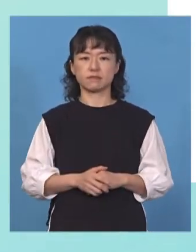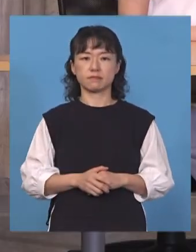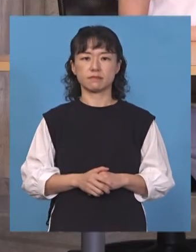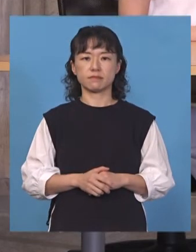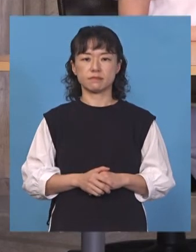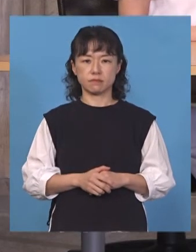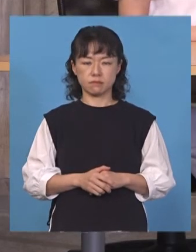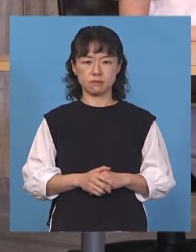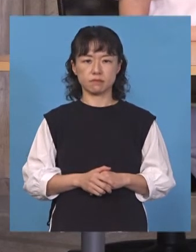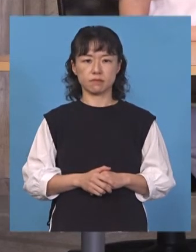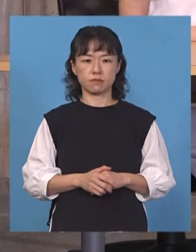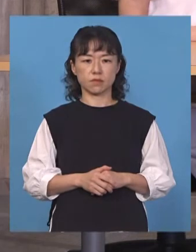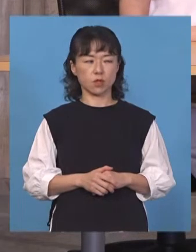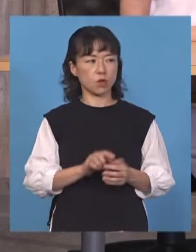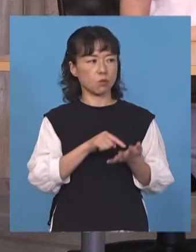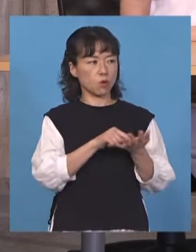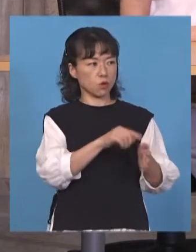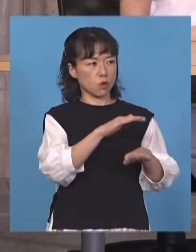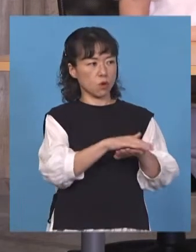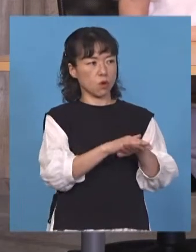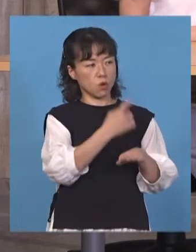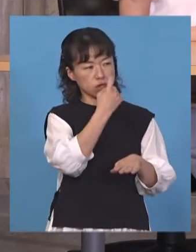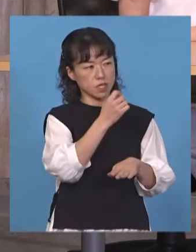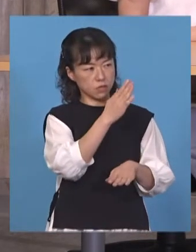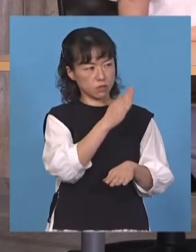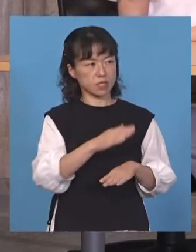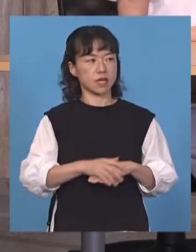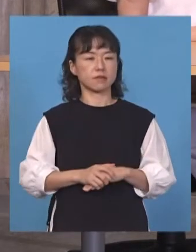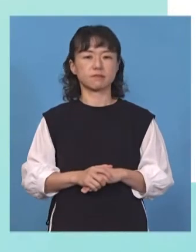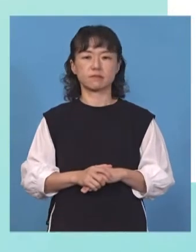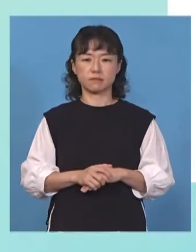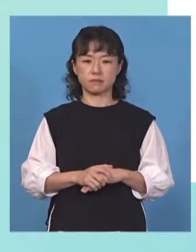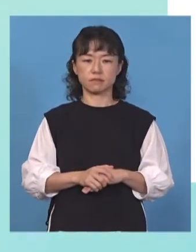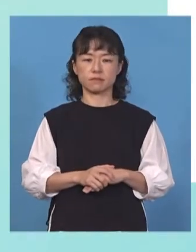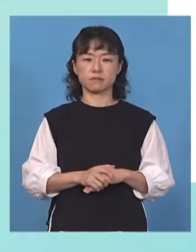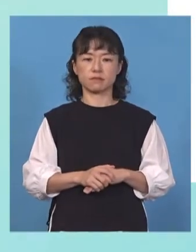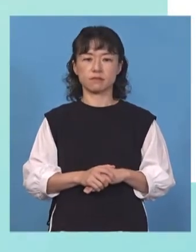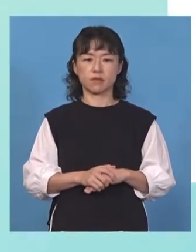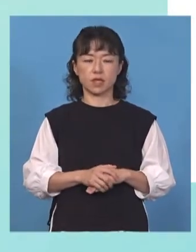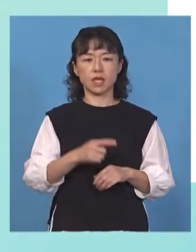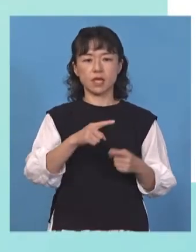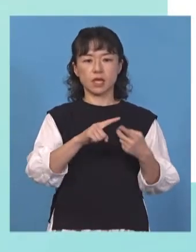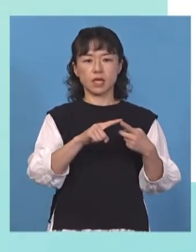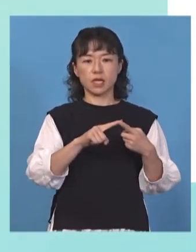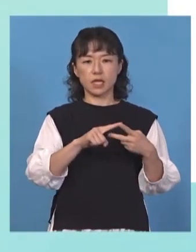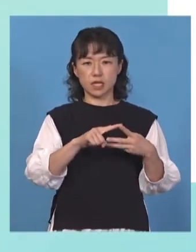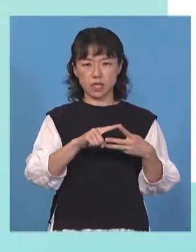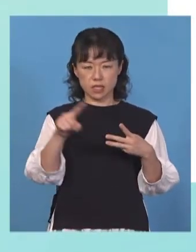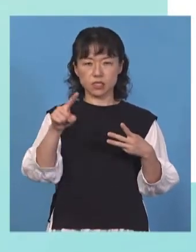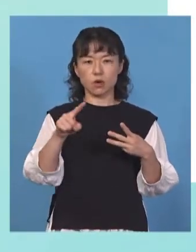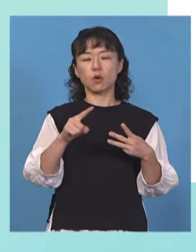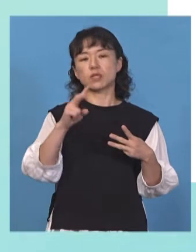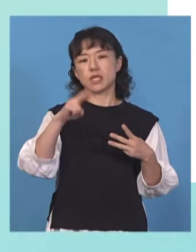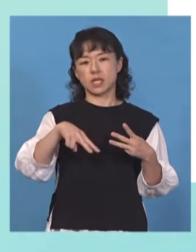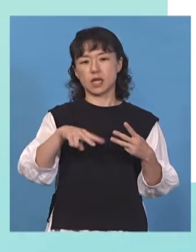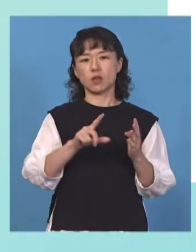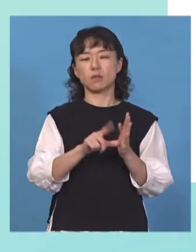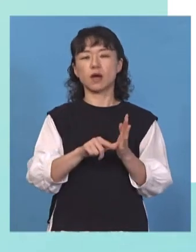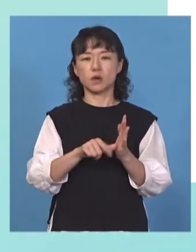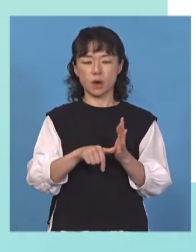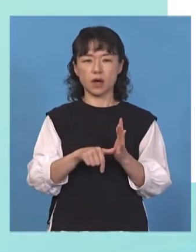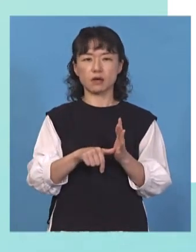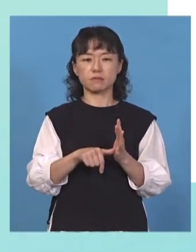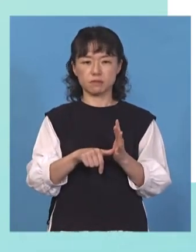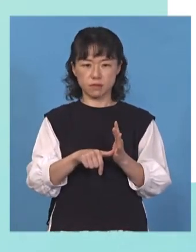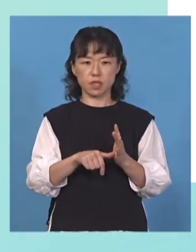。では具体的な申し込み方法を教えてください。 幼稚園や認定こども園の1号認定の受付